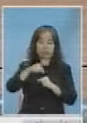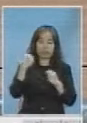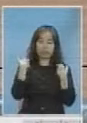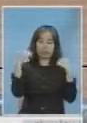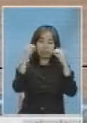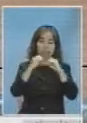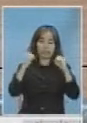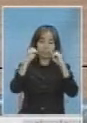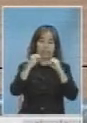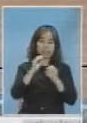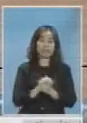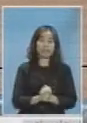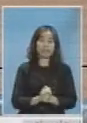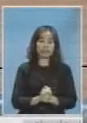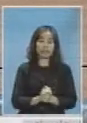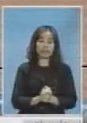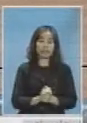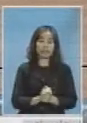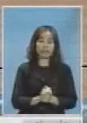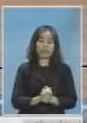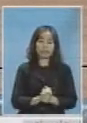มการท่านประธานครับ